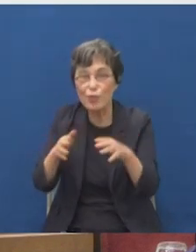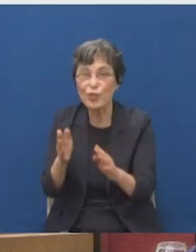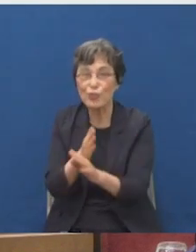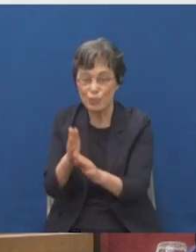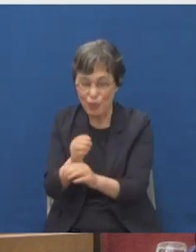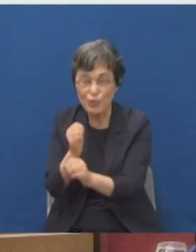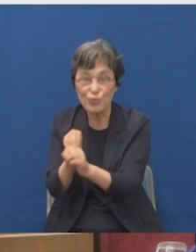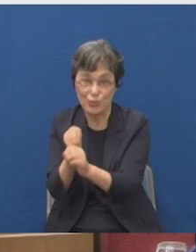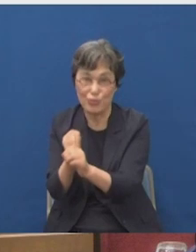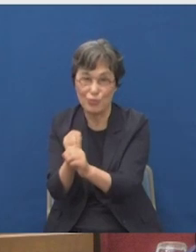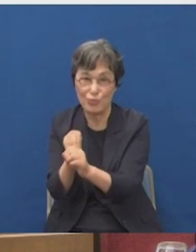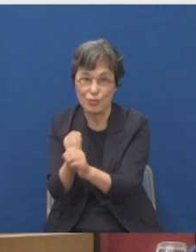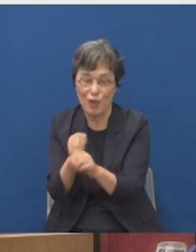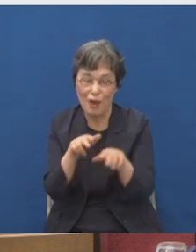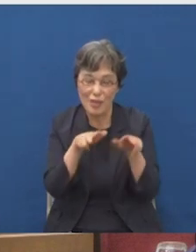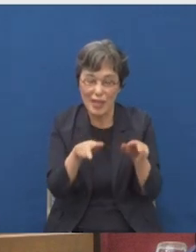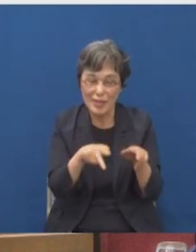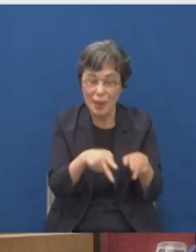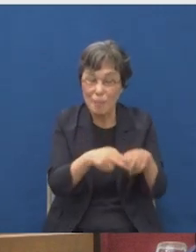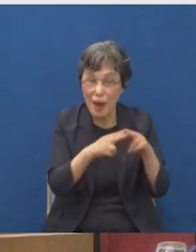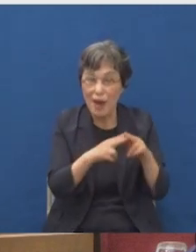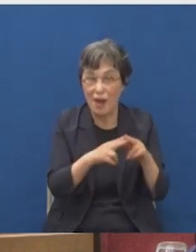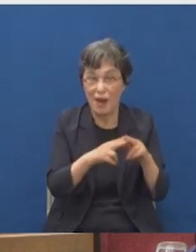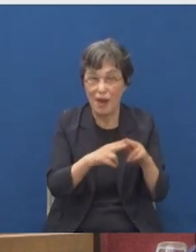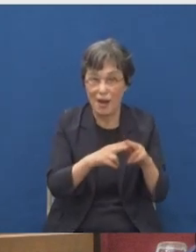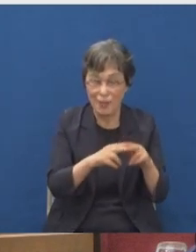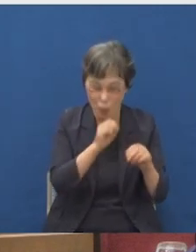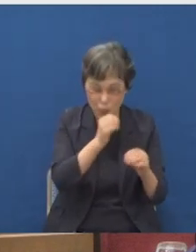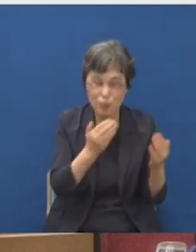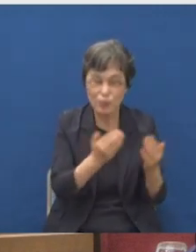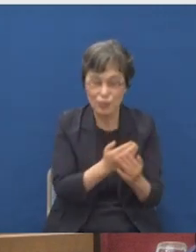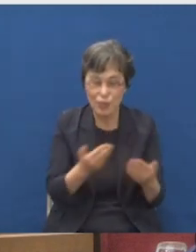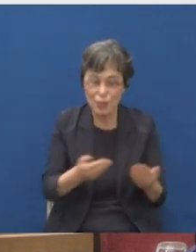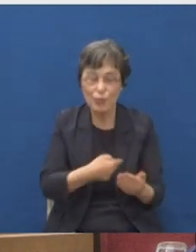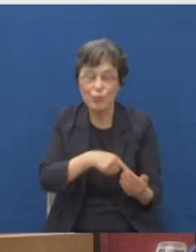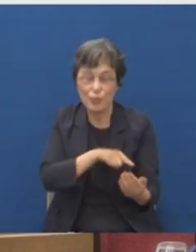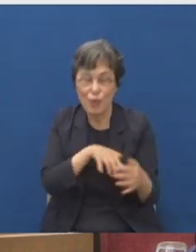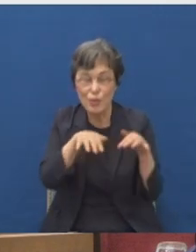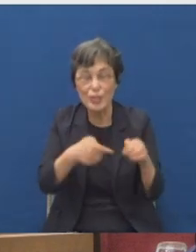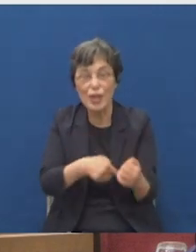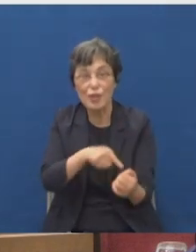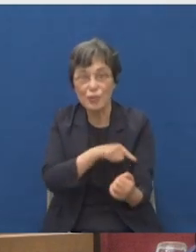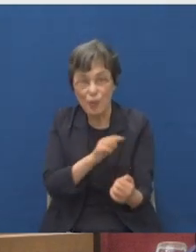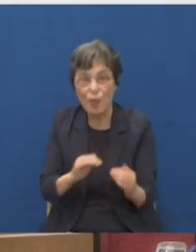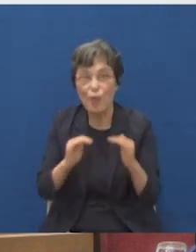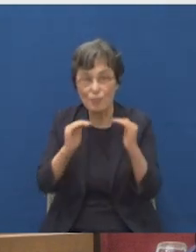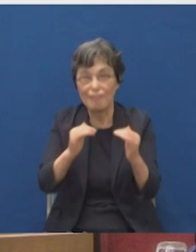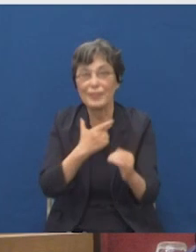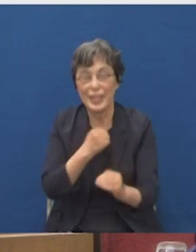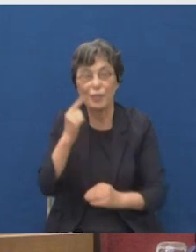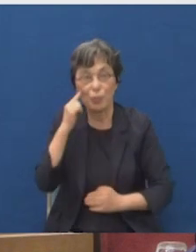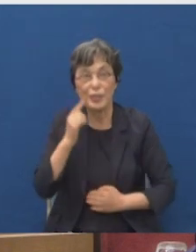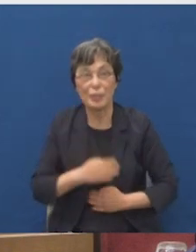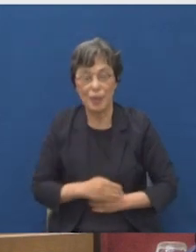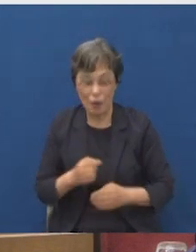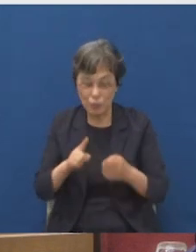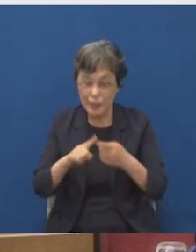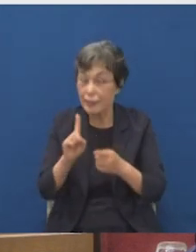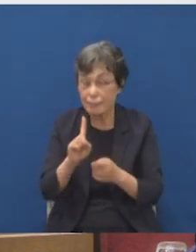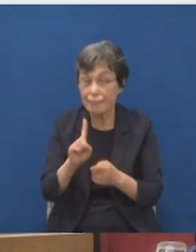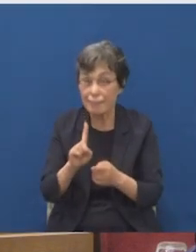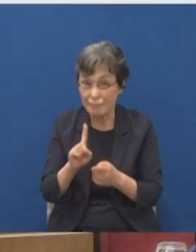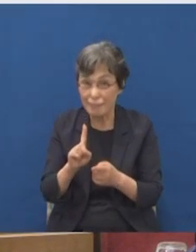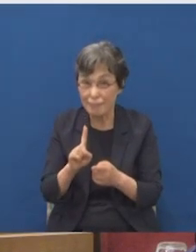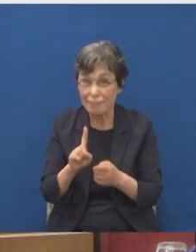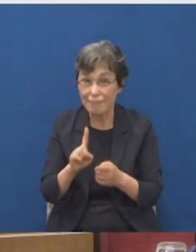成、政策立案機能の向上等を図り、職員力、組織力のさらなる向上を図ってまいります。具体的には、外部の